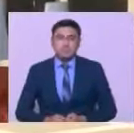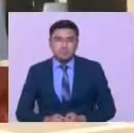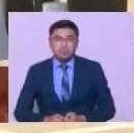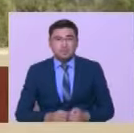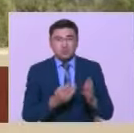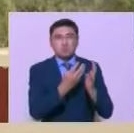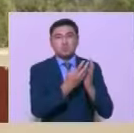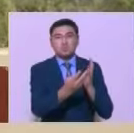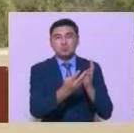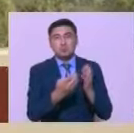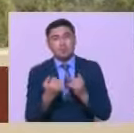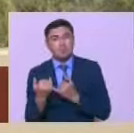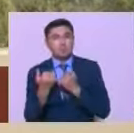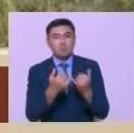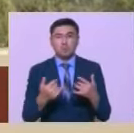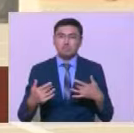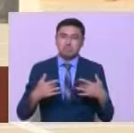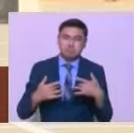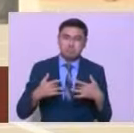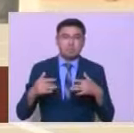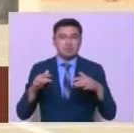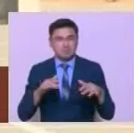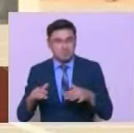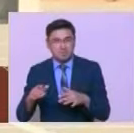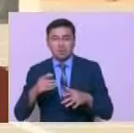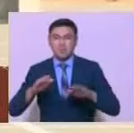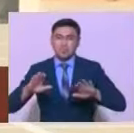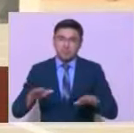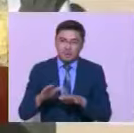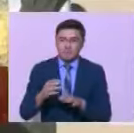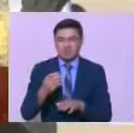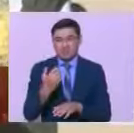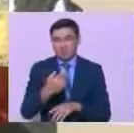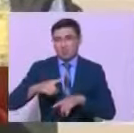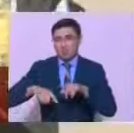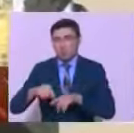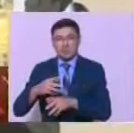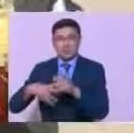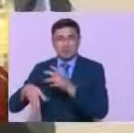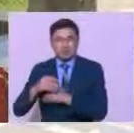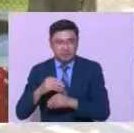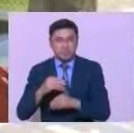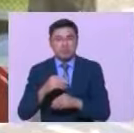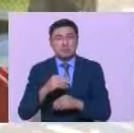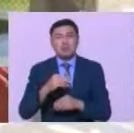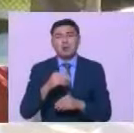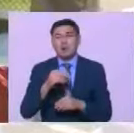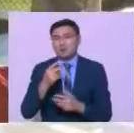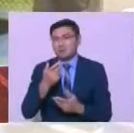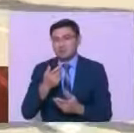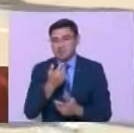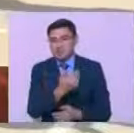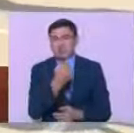өнерпаздары ұйымдастырған концертті тамашалады. Ал жас сарбаздардың ата-аналары мен туыстары дәстүрлі түрде сарбаз ботқасы мен қара шайдан дәм